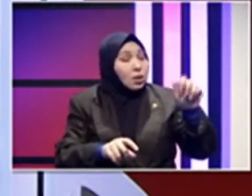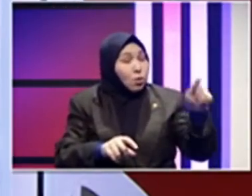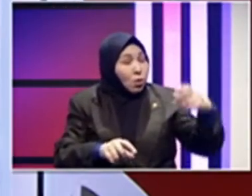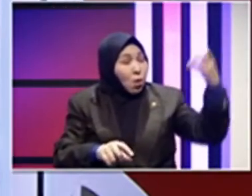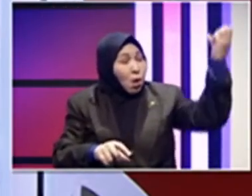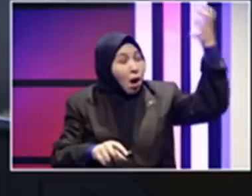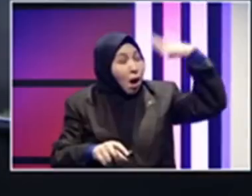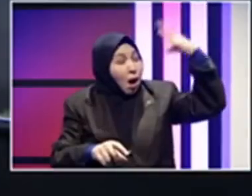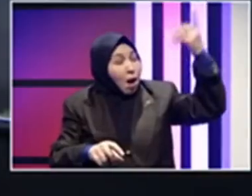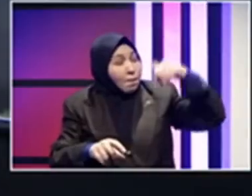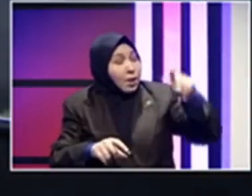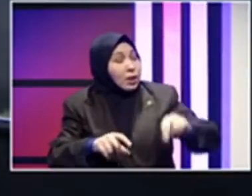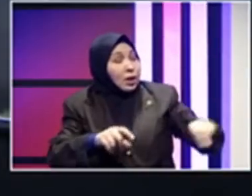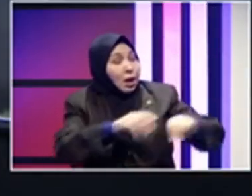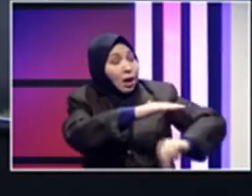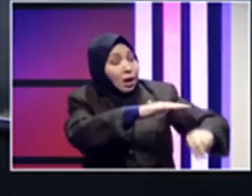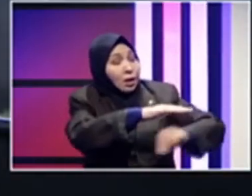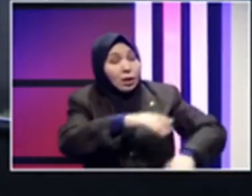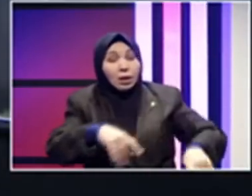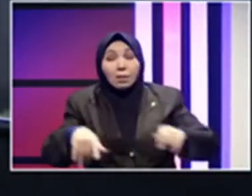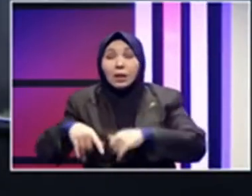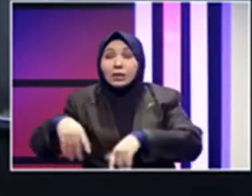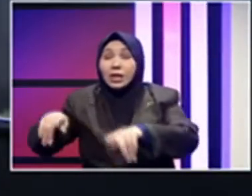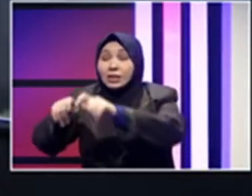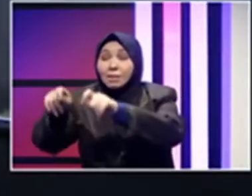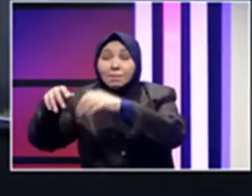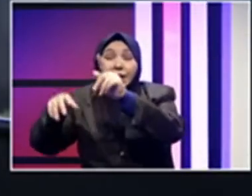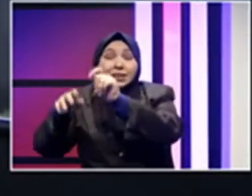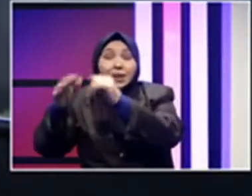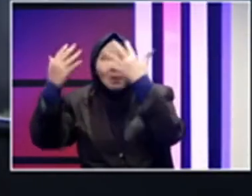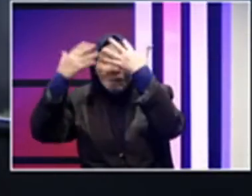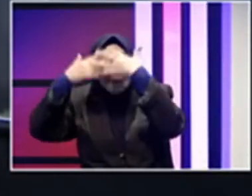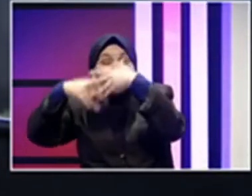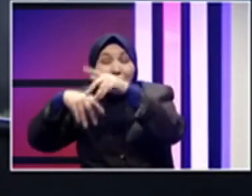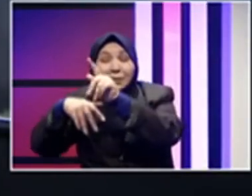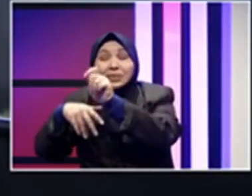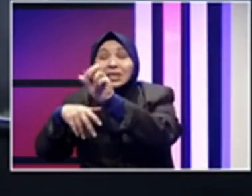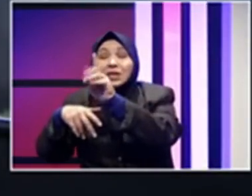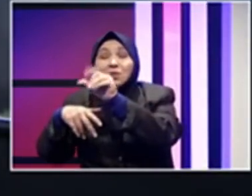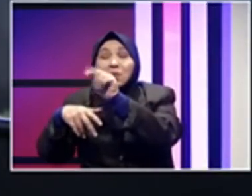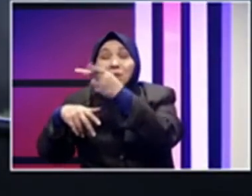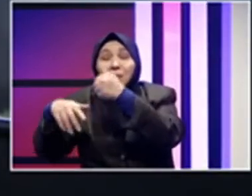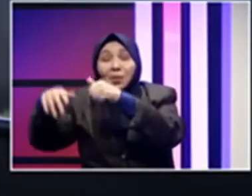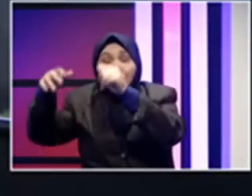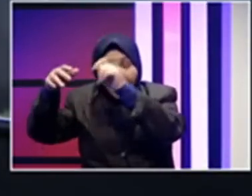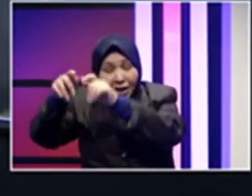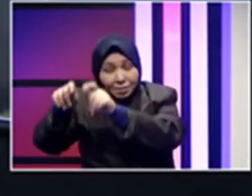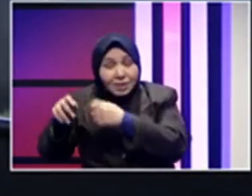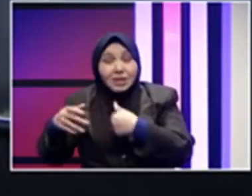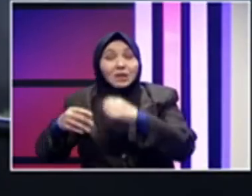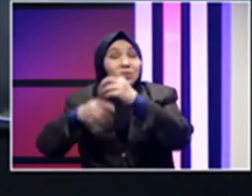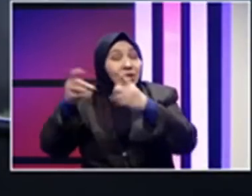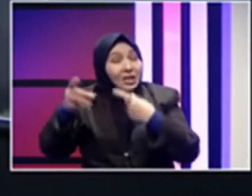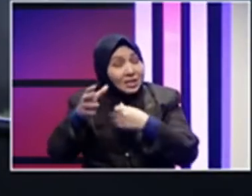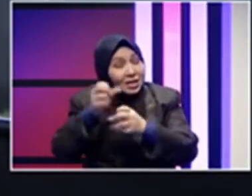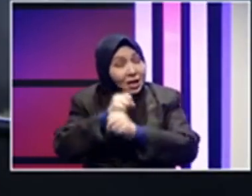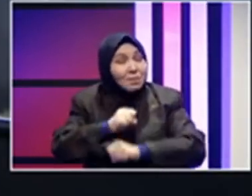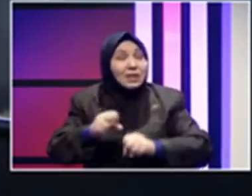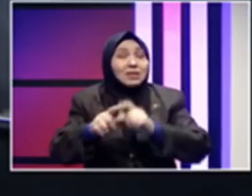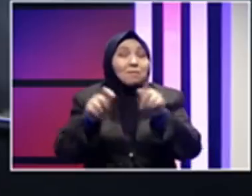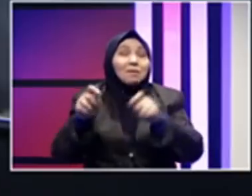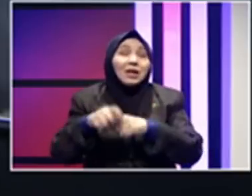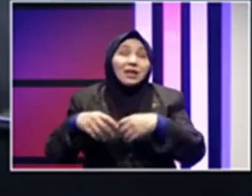sangat itu adalah di neraka Allah SWT. Tak sama, ya. Kalau di dunia ini sendiri pun kita dapat tempat teduh, kita rasakan itu amat